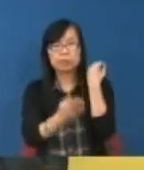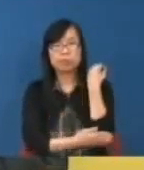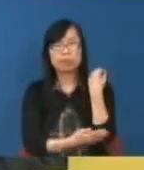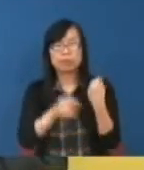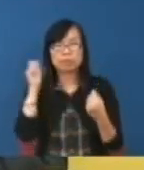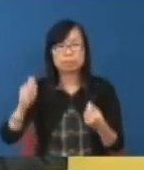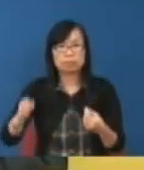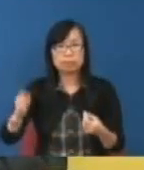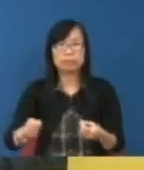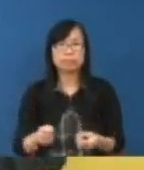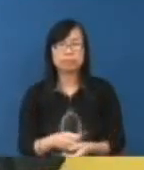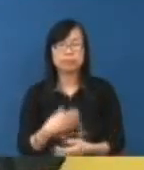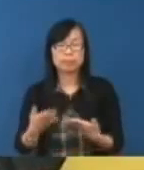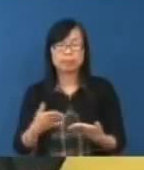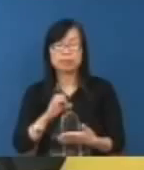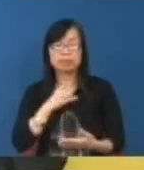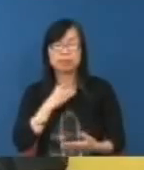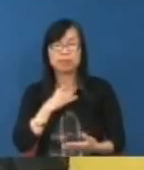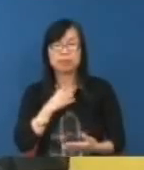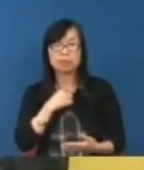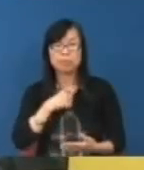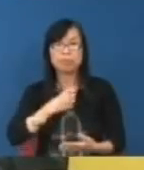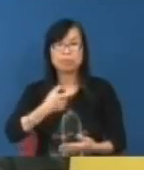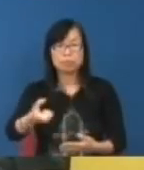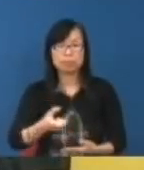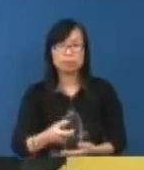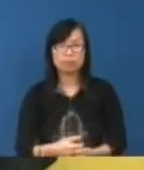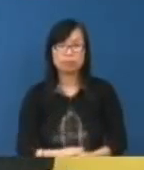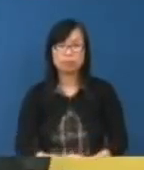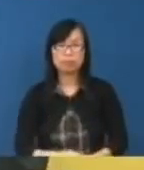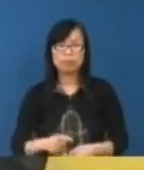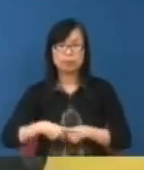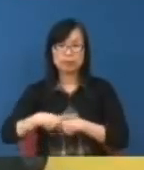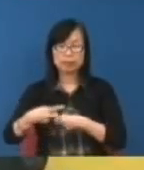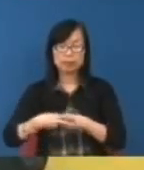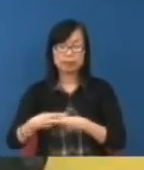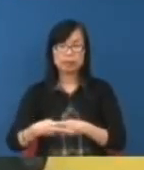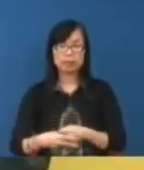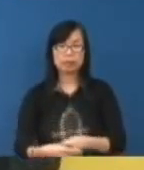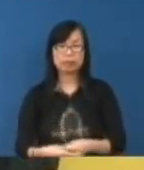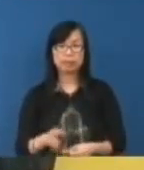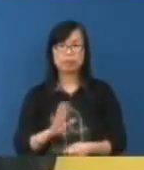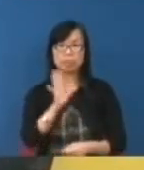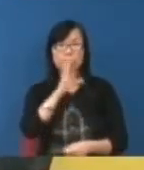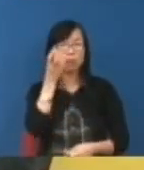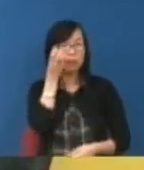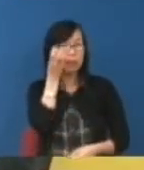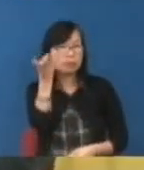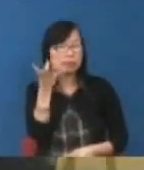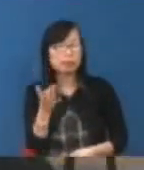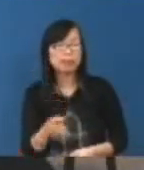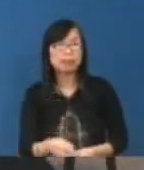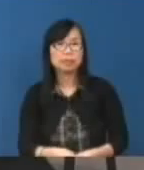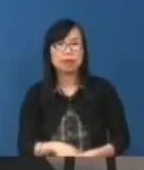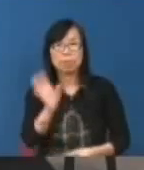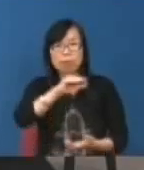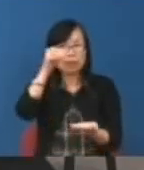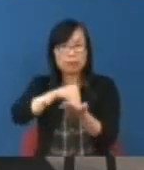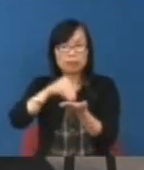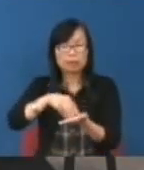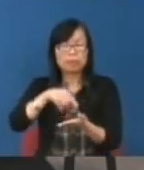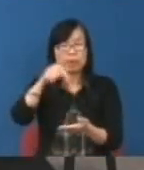嗎？是不是根本完全都講都不知道去哪裡。第二，現在我們講的不要歧視人嘛，我沒有說他一定要有居留